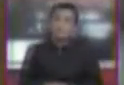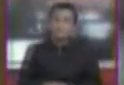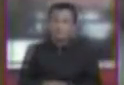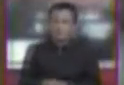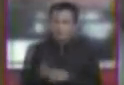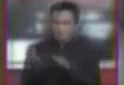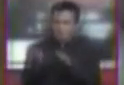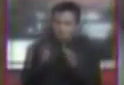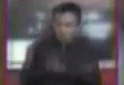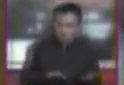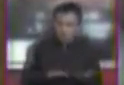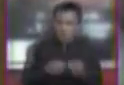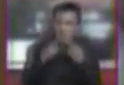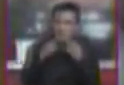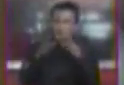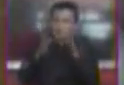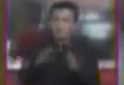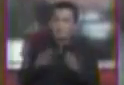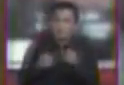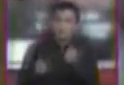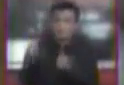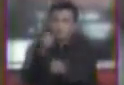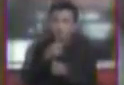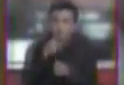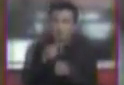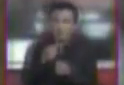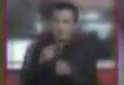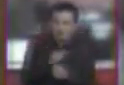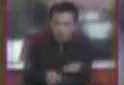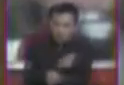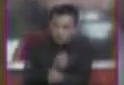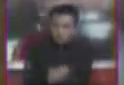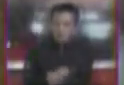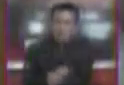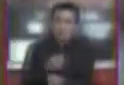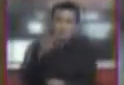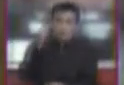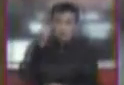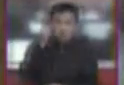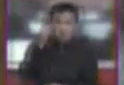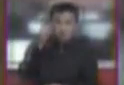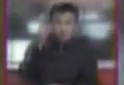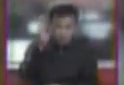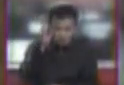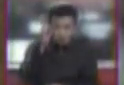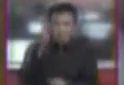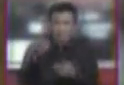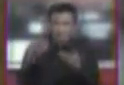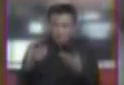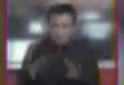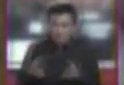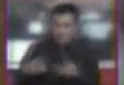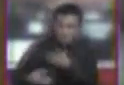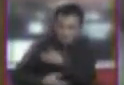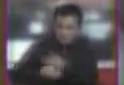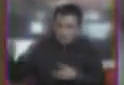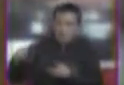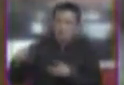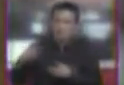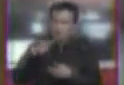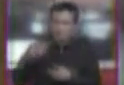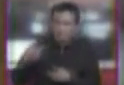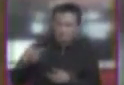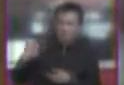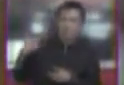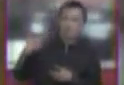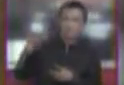Nanaw na ang kolumnista at dating hepe ng Philippine Tourism Authority na si Nixon Cua matapos pagnakawan at barilin sa